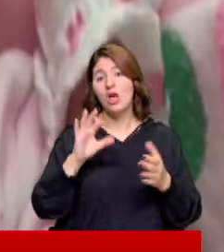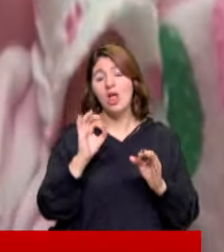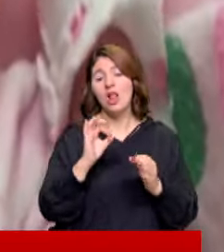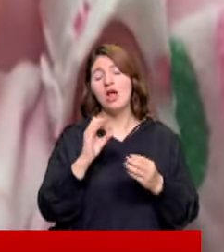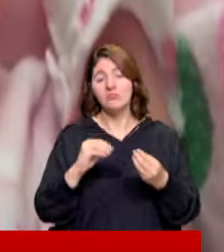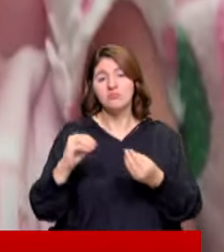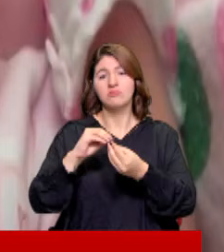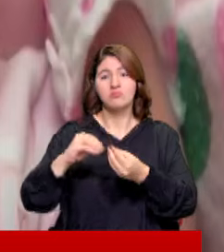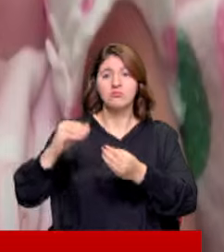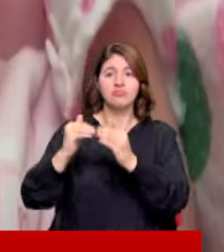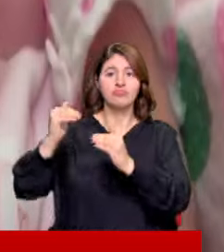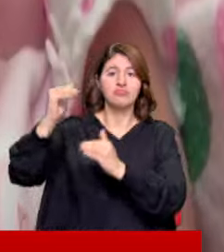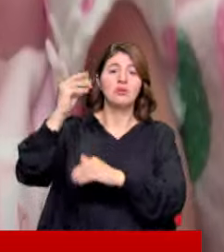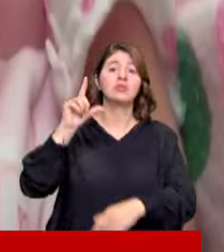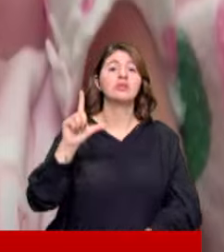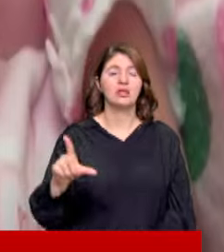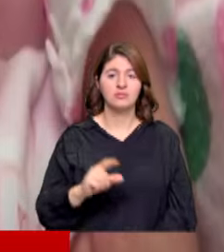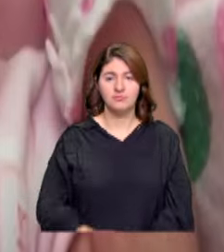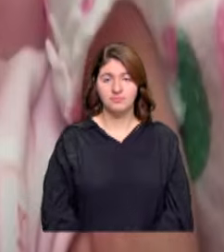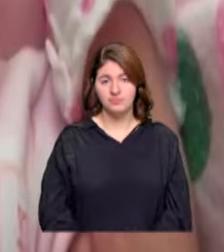olarak arttırmalıdır.